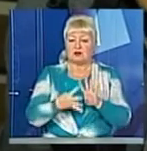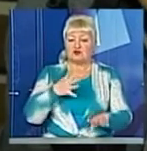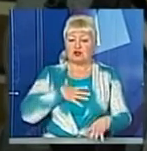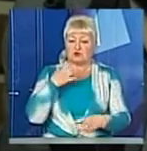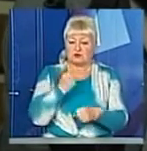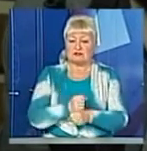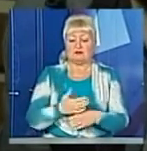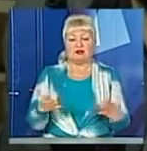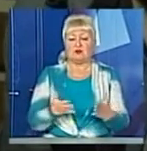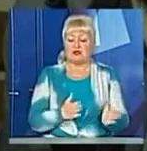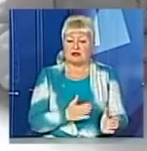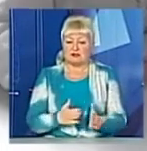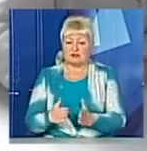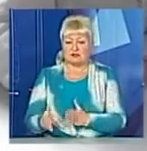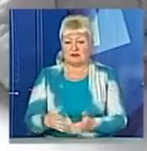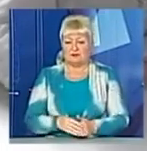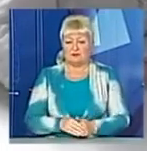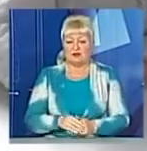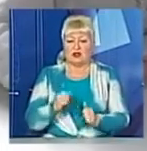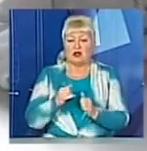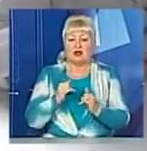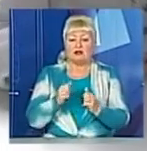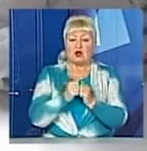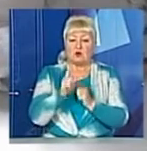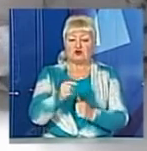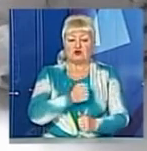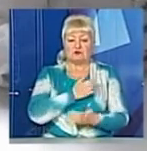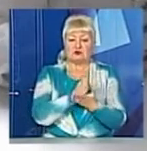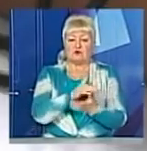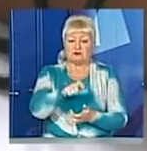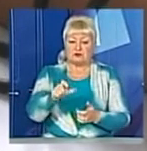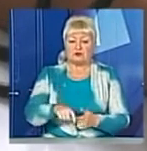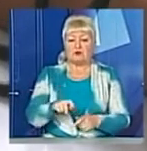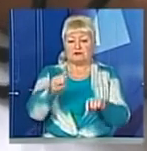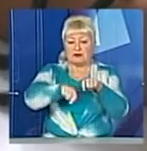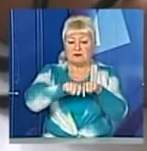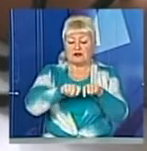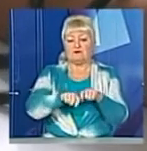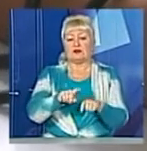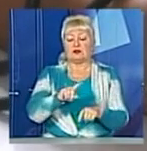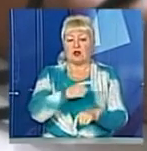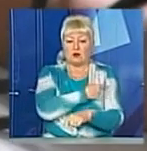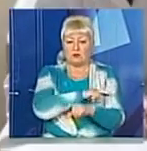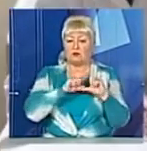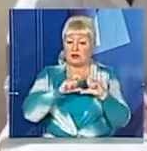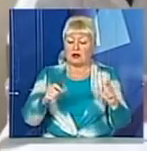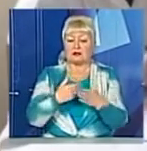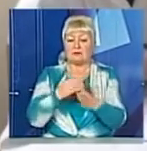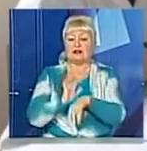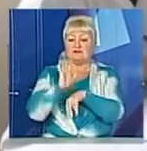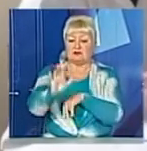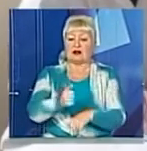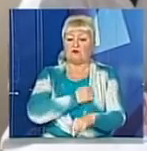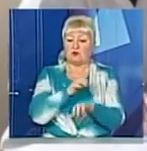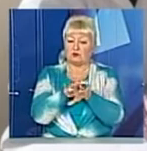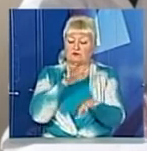певний режим з того всього взяти. Кожного майбутнього військовослужбовця оглянули у районних медичних закладах. Та перед відправкою до війська усі